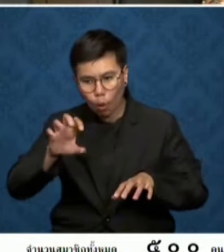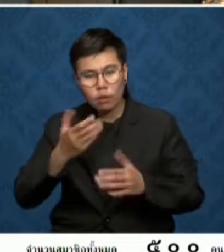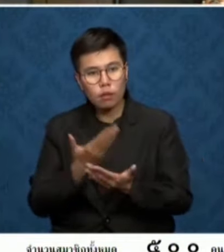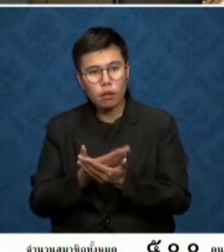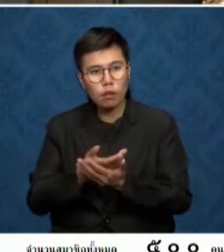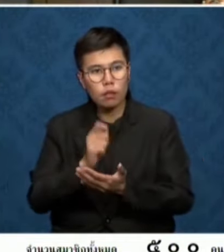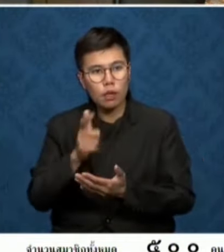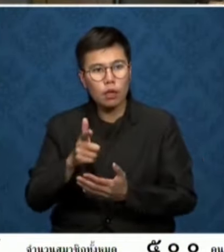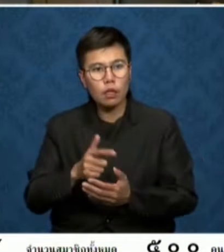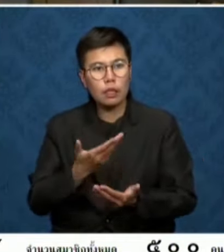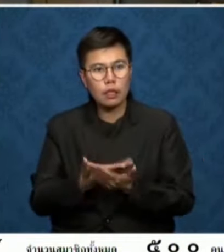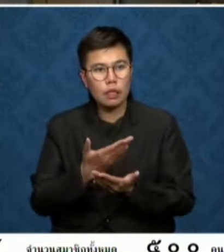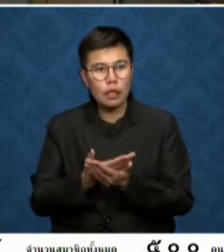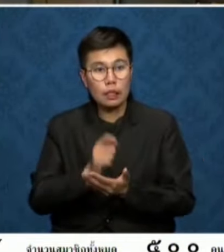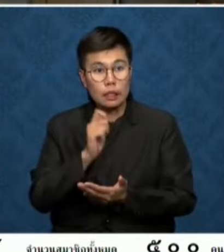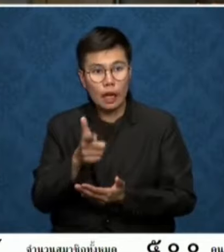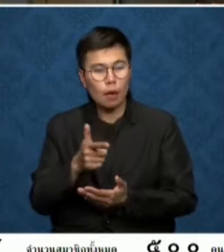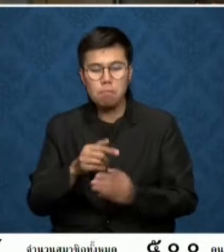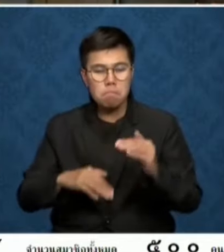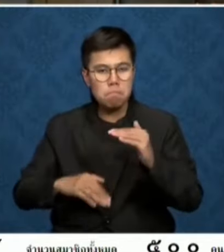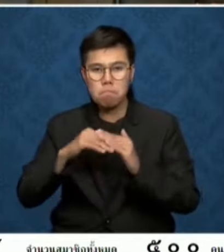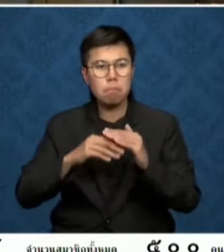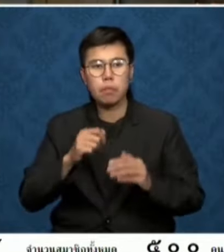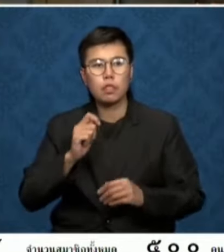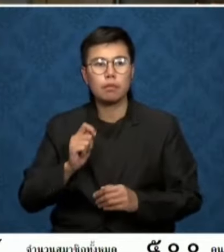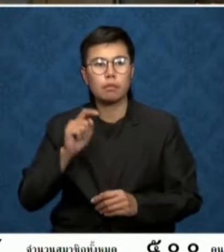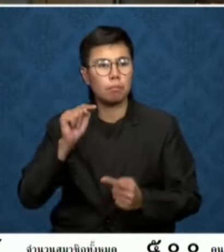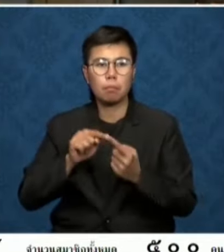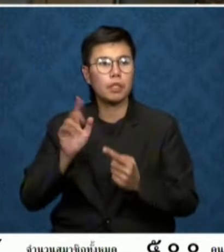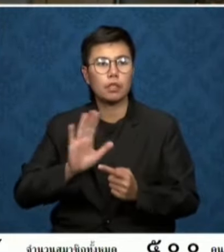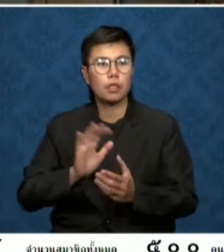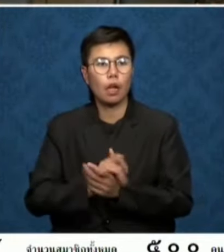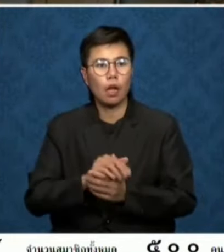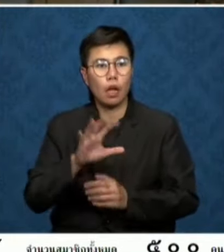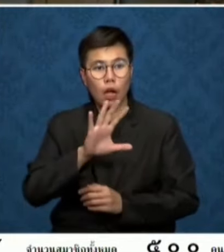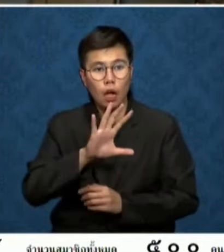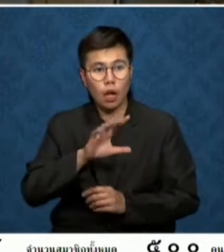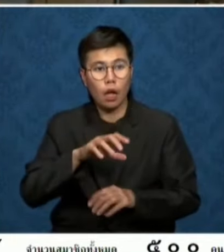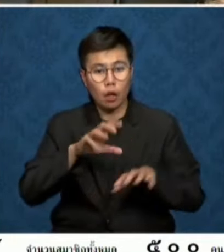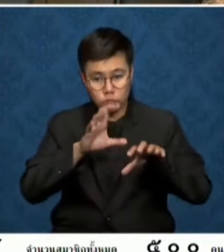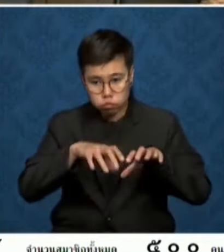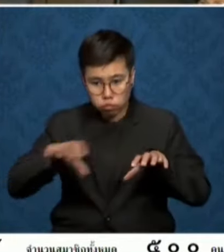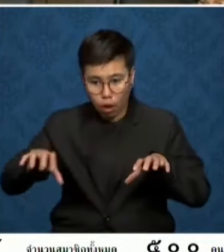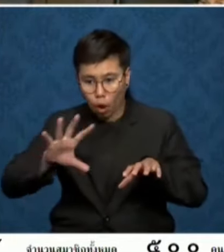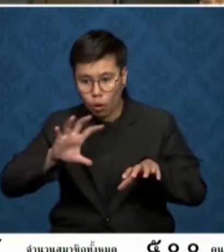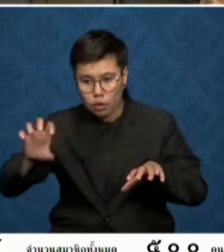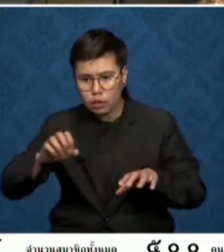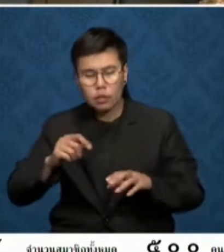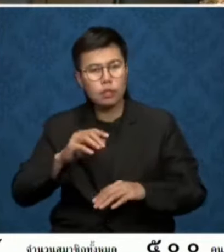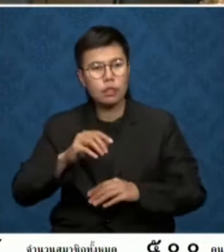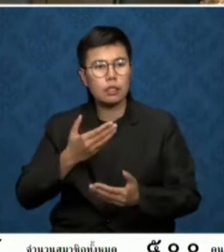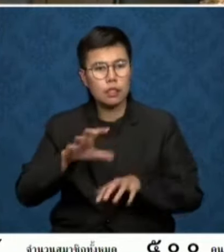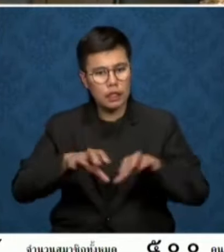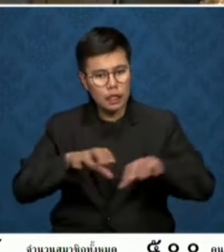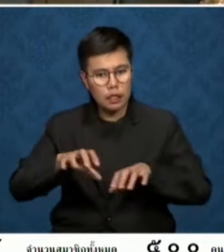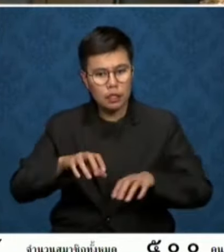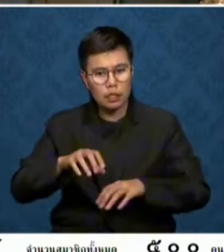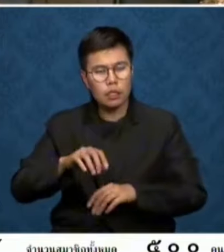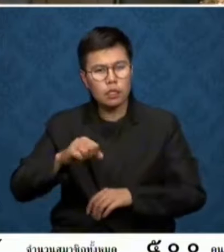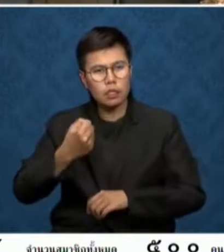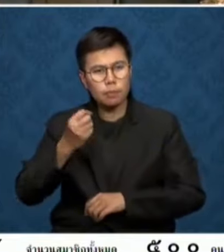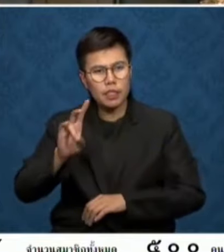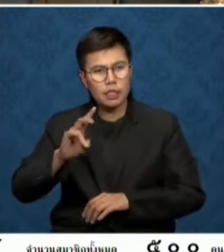ประมาณก็ไม่ถึงท่านจัดงบประมาณนะครับ500บูธจัดถึง17ล้านยังไงงบประมาณนี้เต็มที่ก็ไม่เกิน8ล้